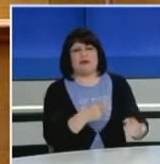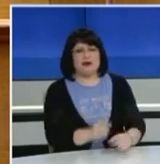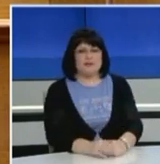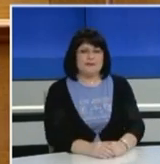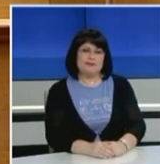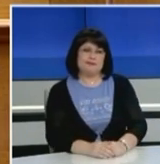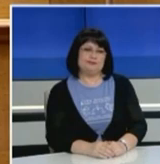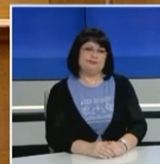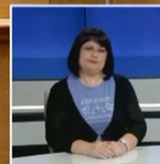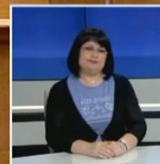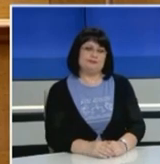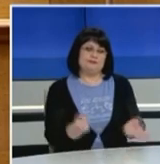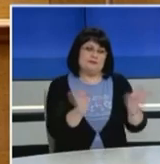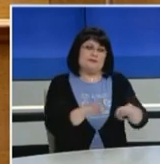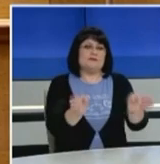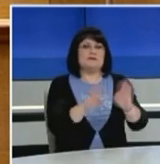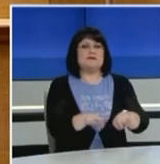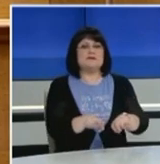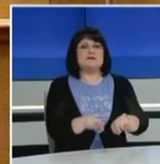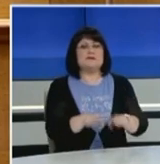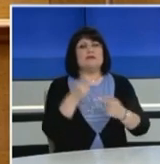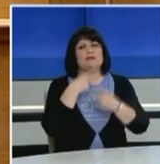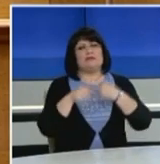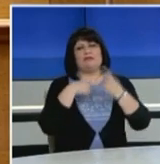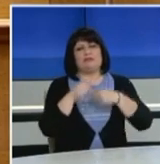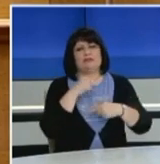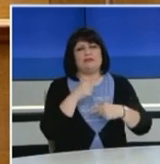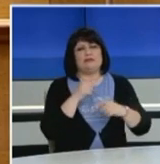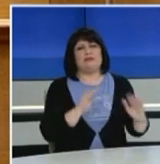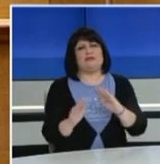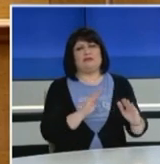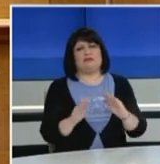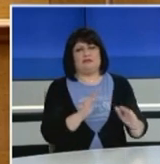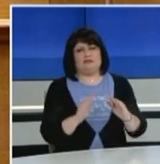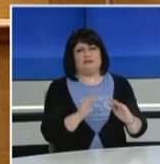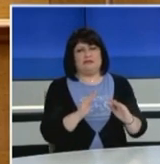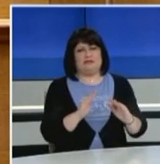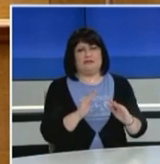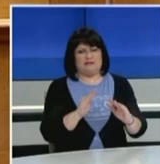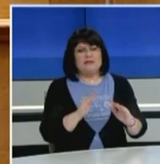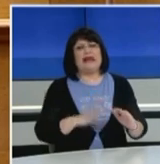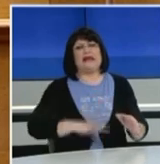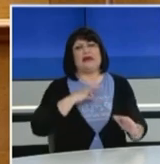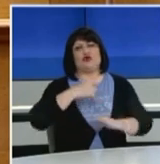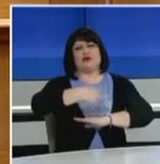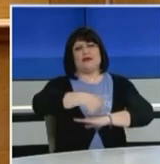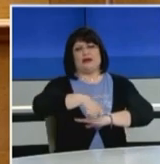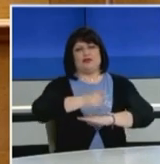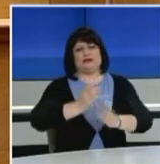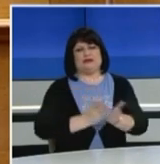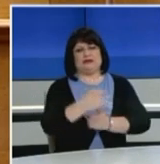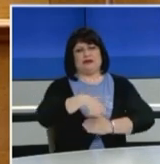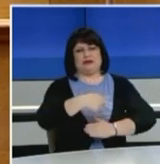και συγκαλύψεις αυτών στο όνομα δήθεν της προστασίας του κύρους της δικαιοσύνης. Και όλα